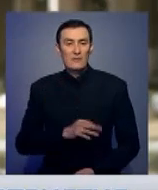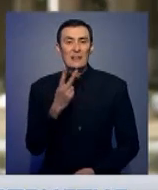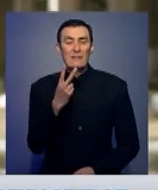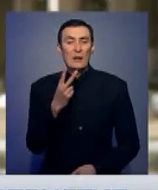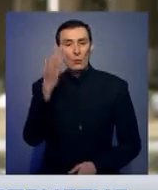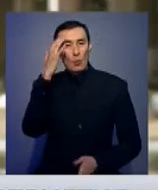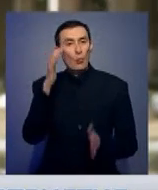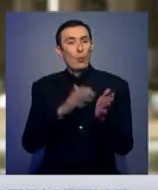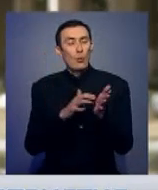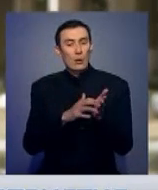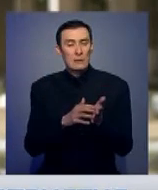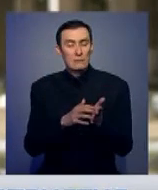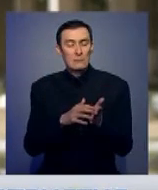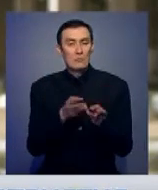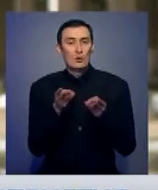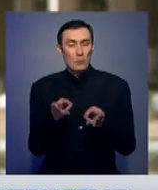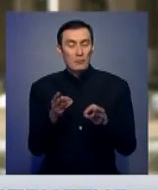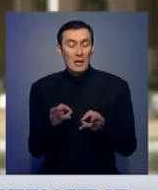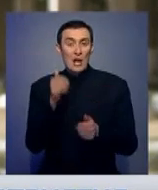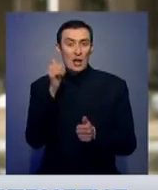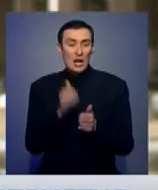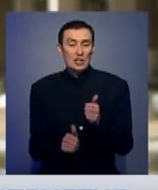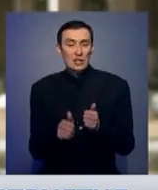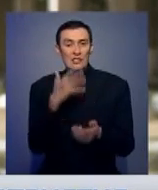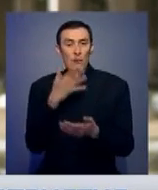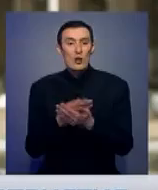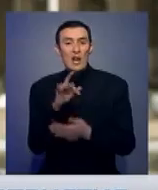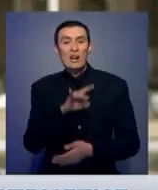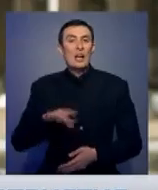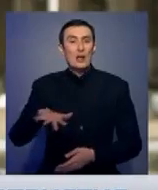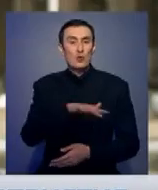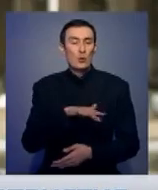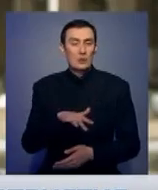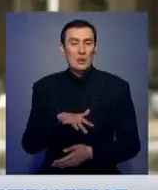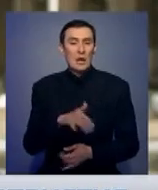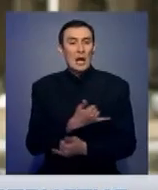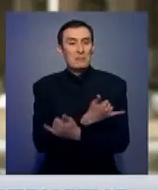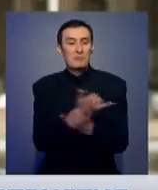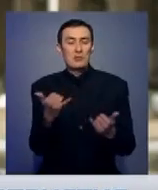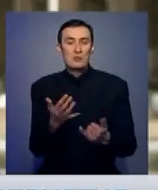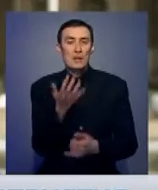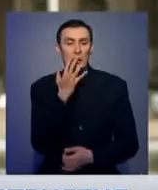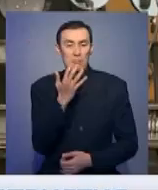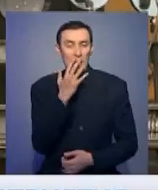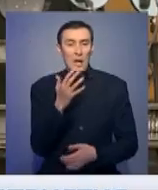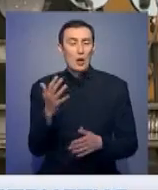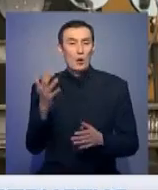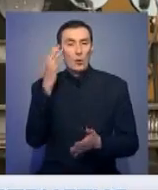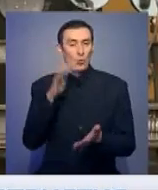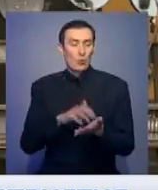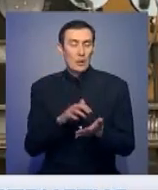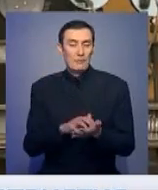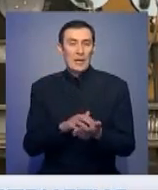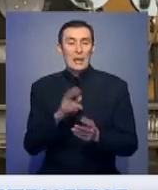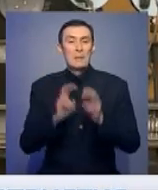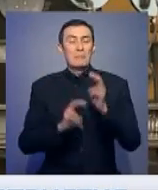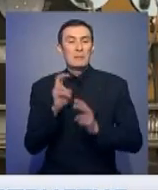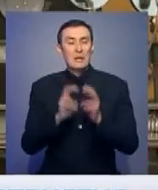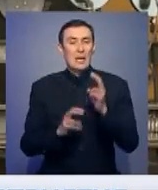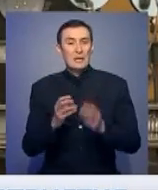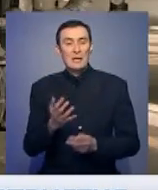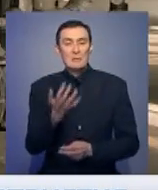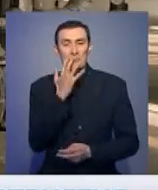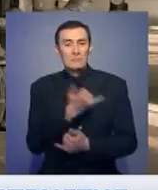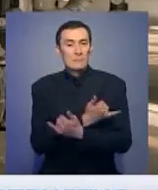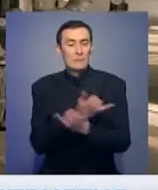угольные. Они обеспечивают каждый свой район по обеспечению угля. Предприятие теплом снабжает